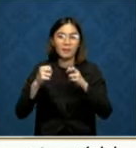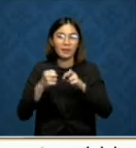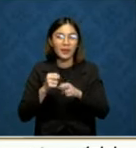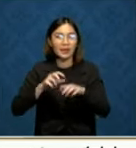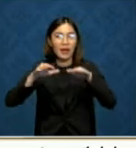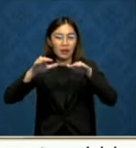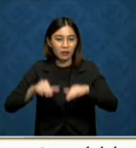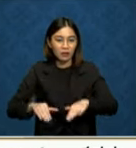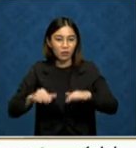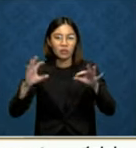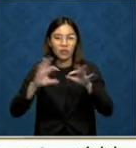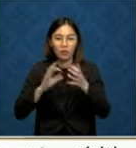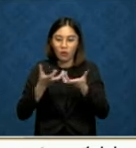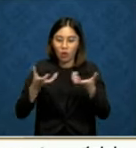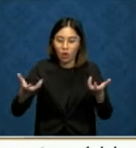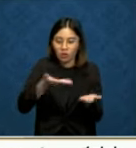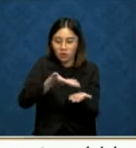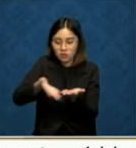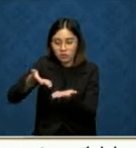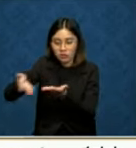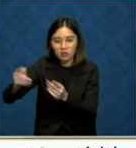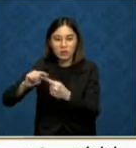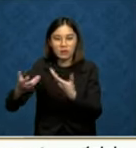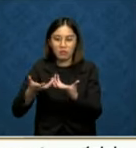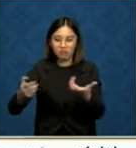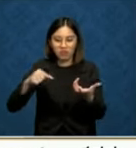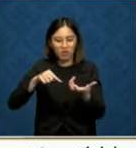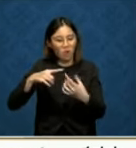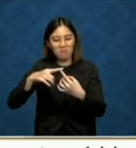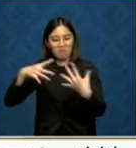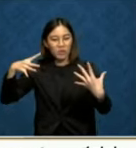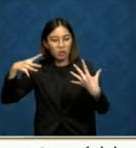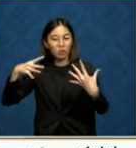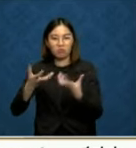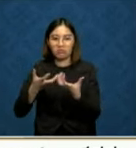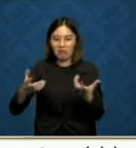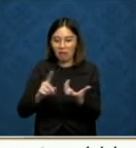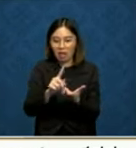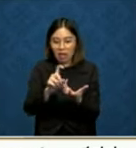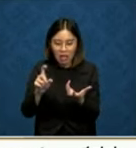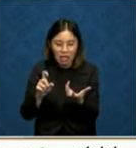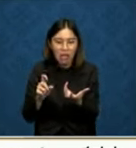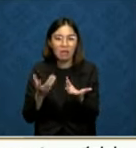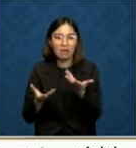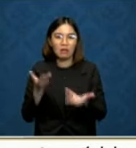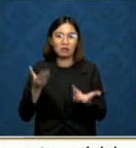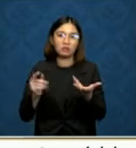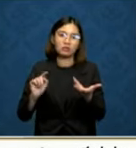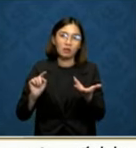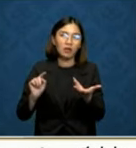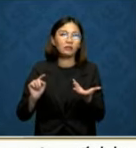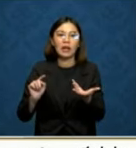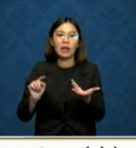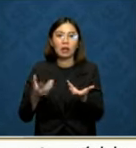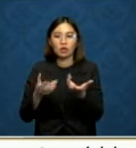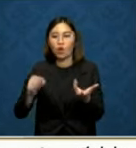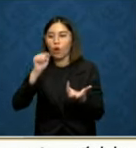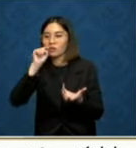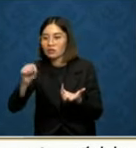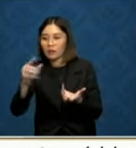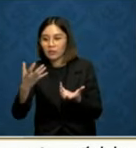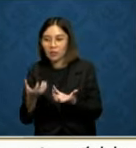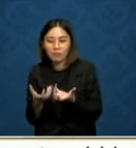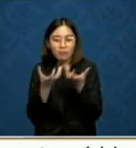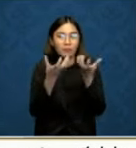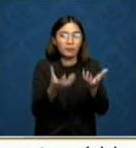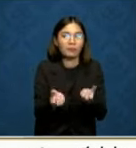าในการซือของที่ไม่ต้องปกซื้อของที่ฉ Union หรอแม้กัทั้งเราไม่ได้สั่งของ แต่ของไปที่